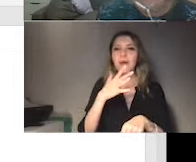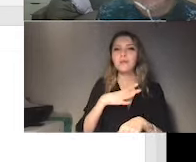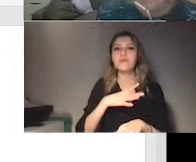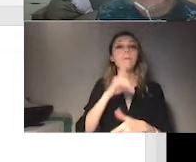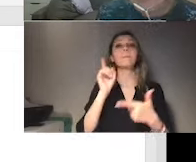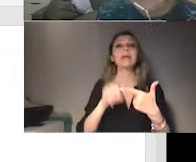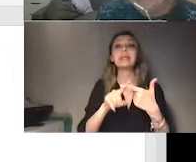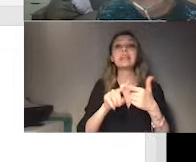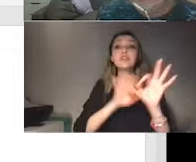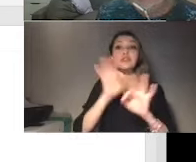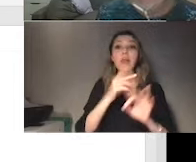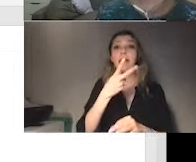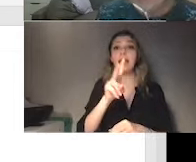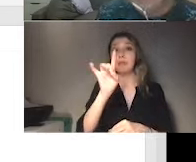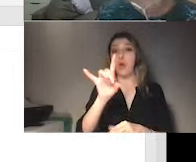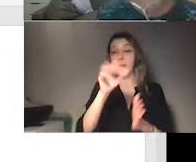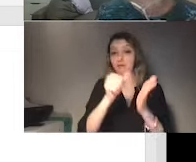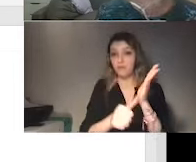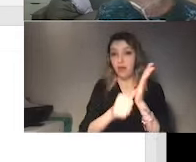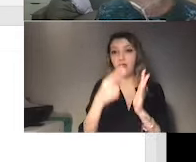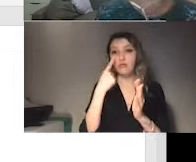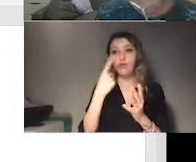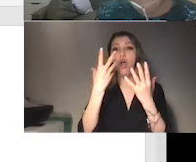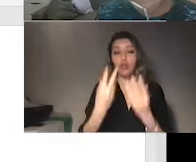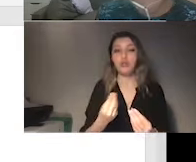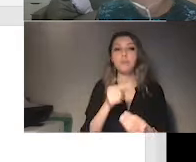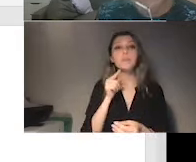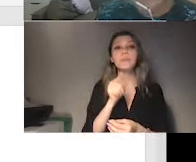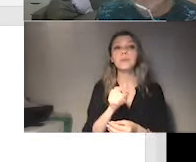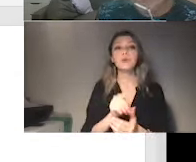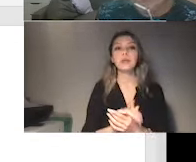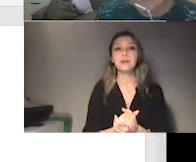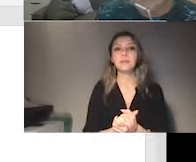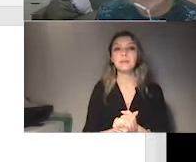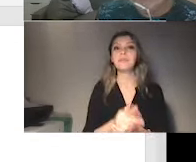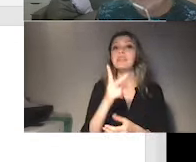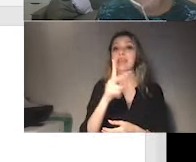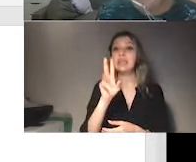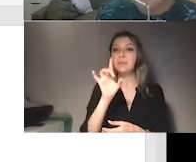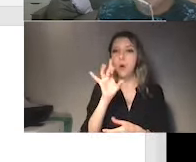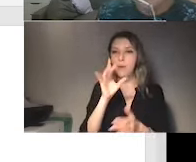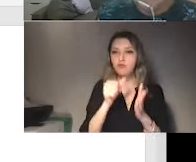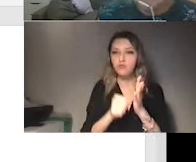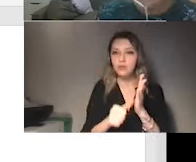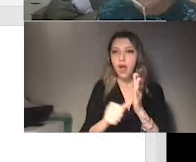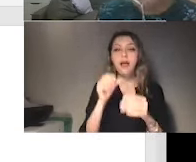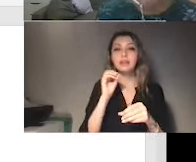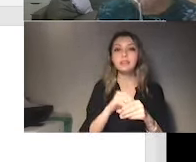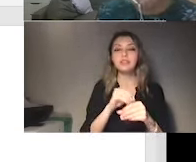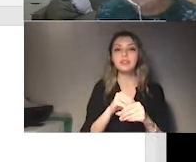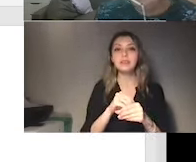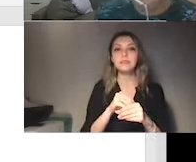2015 yılında oldu. 2015'e giderken tabii ki